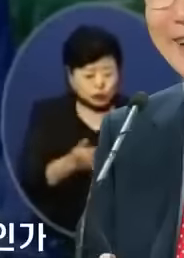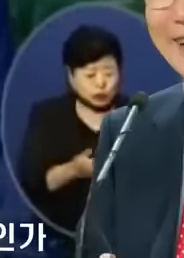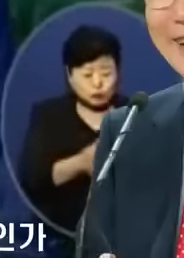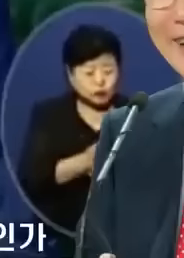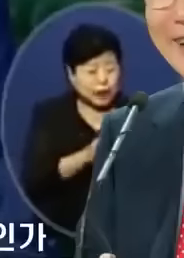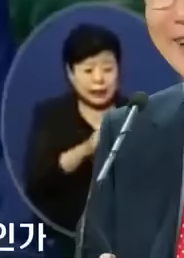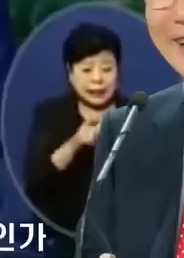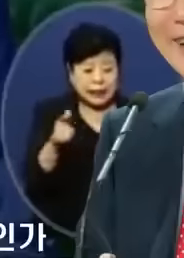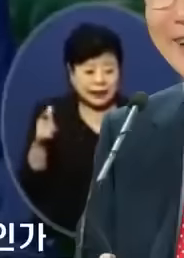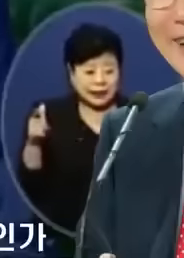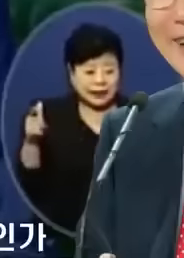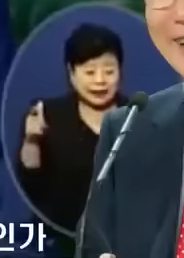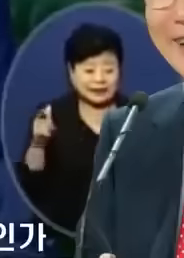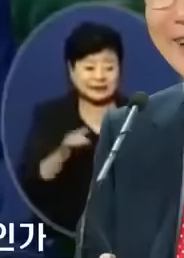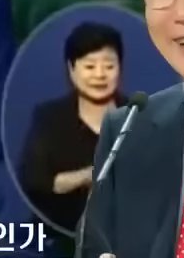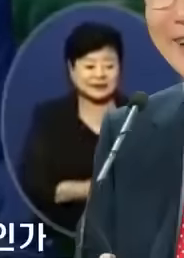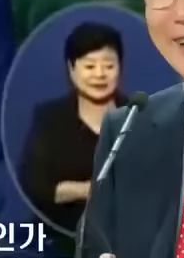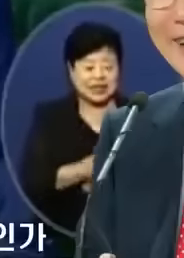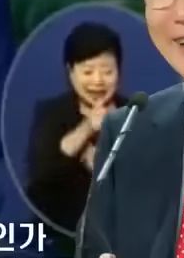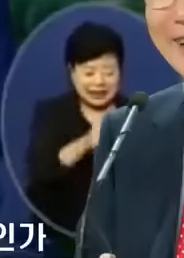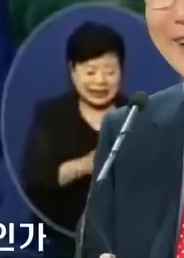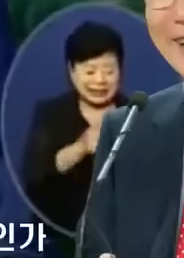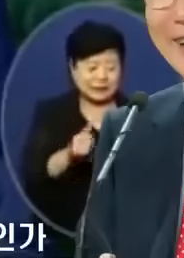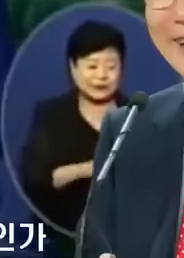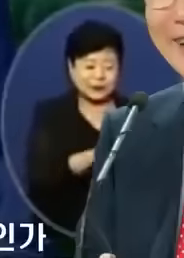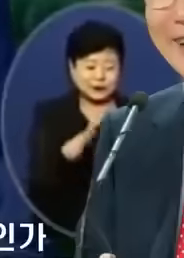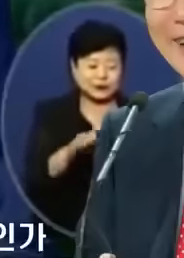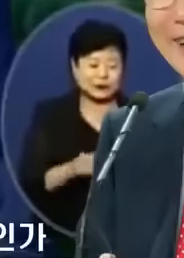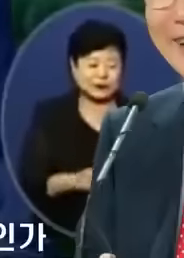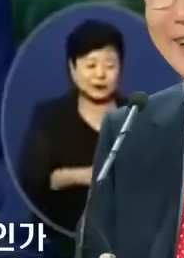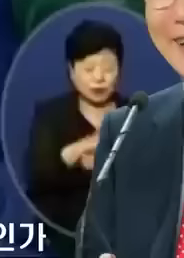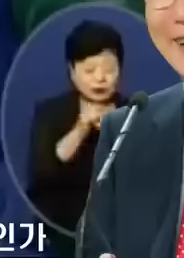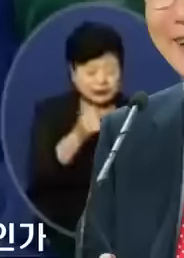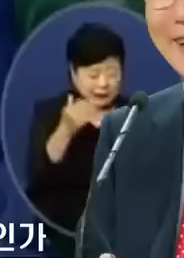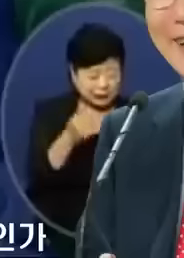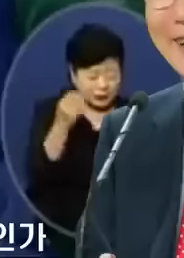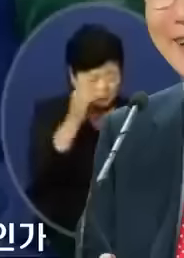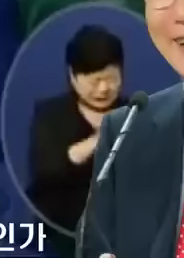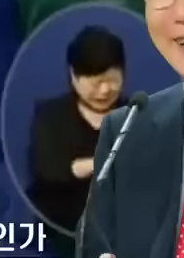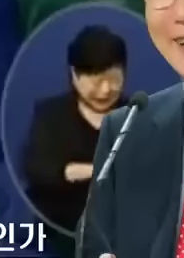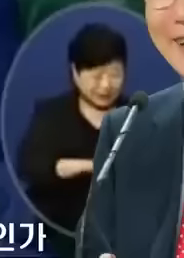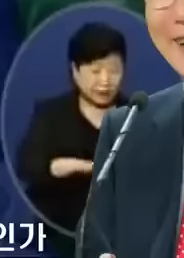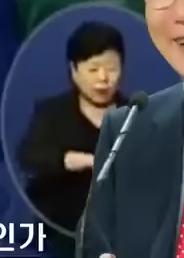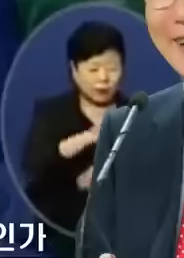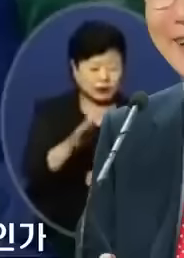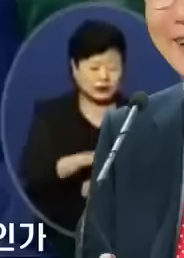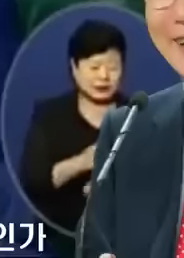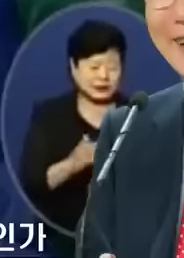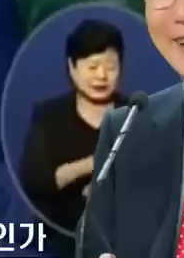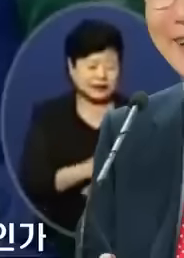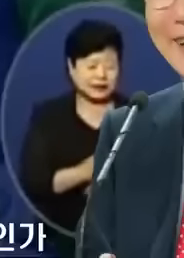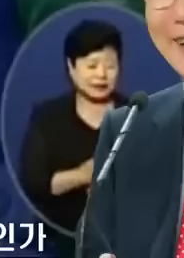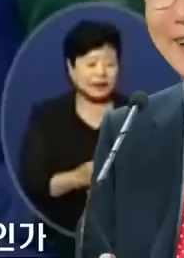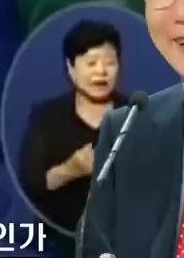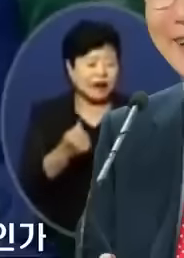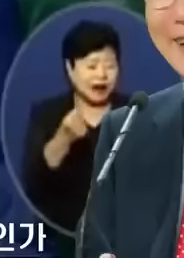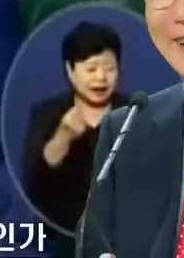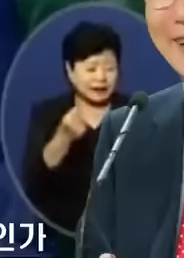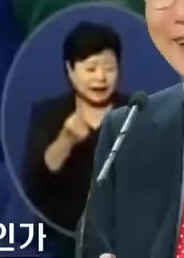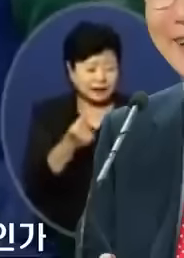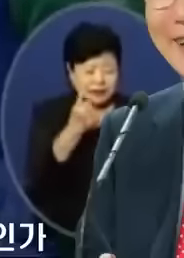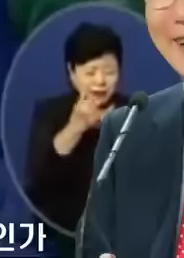주시는 분이 아니시라는 것을 알아야 되는 것입니다. 하나님은 우리 모든 사람이 다 영혼이 잘됨 같이 범사에 잘되며